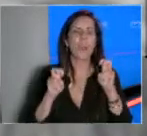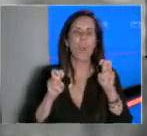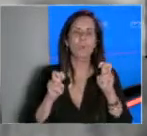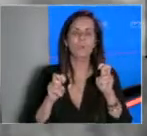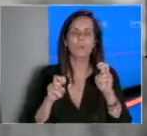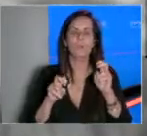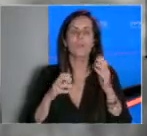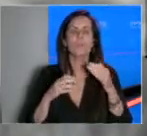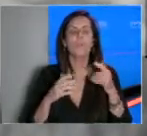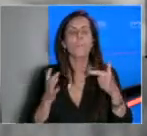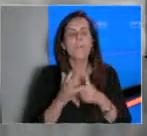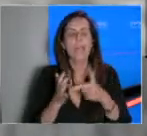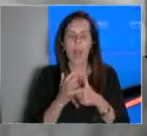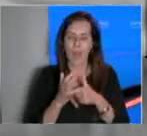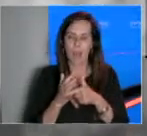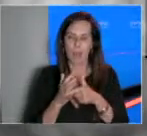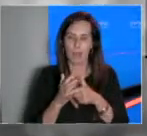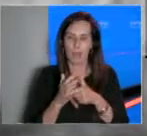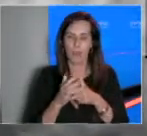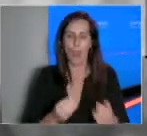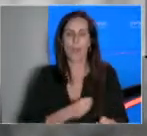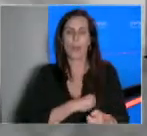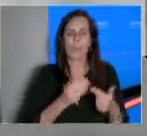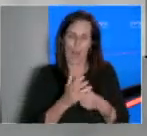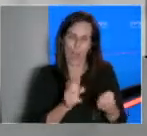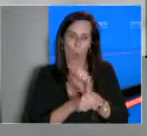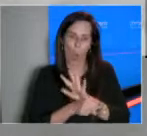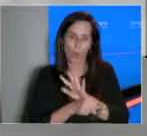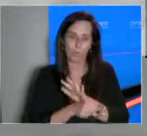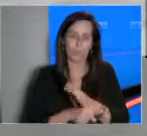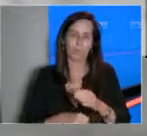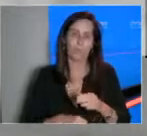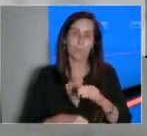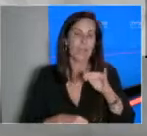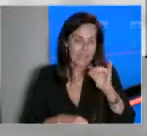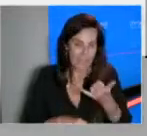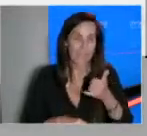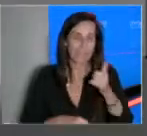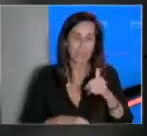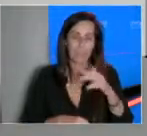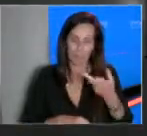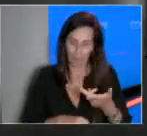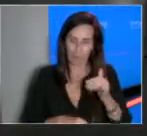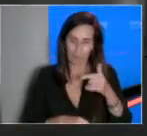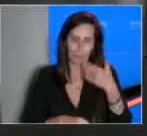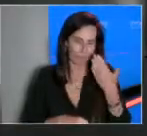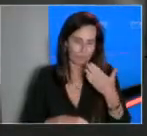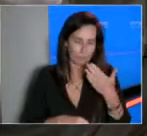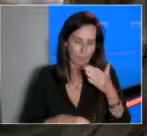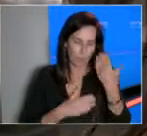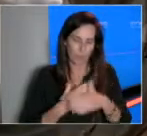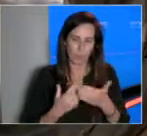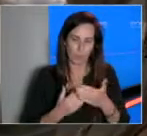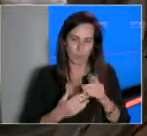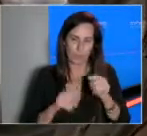של בנייה סביב חבילה הומניטרית. זאת אומרת, כן, כן תהיה מן הסתם, כן היא בסופו